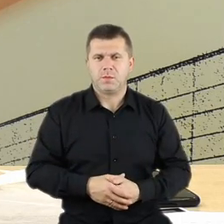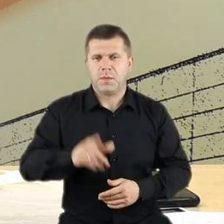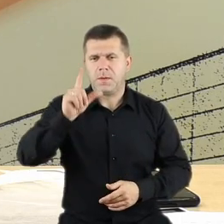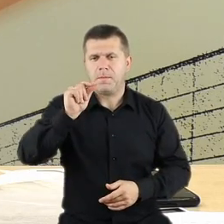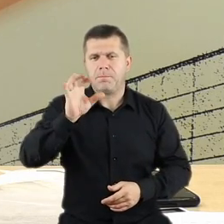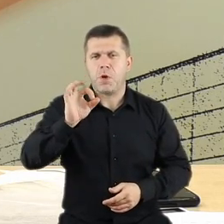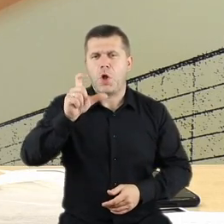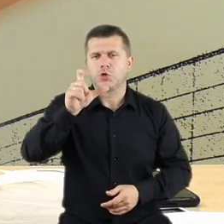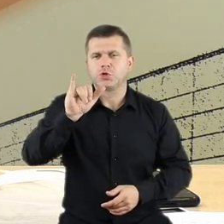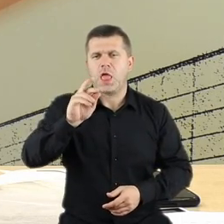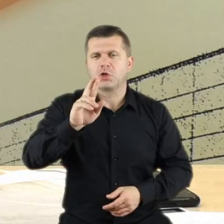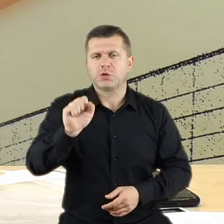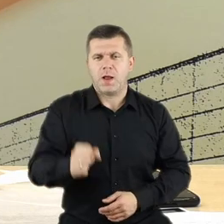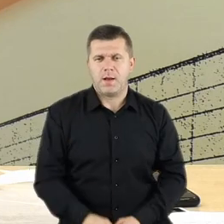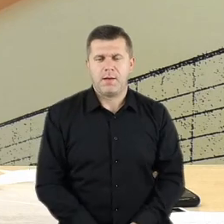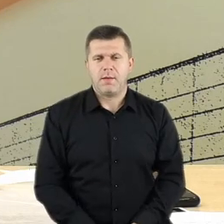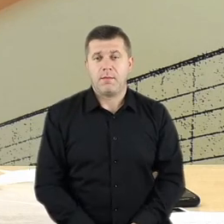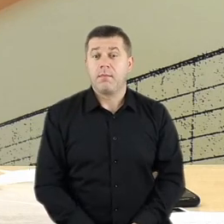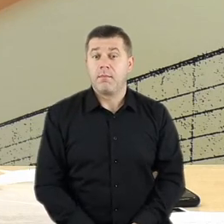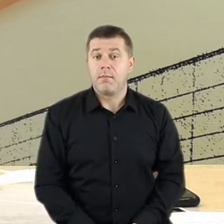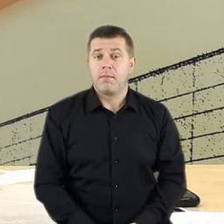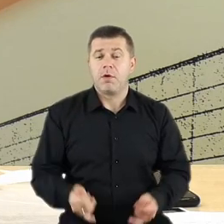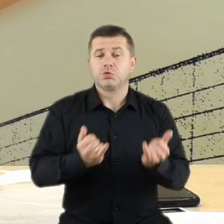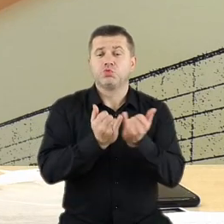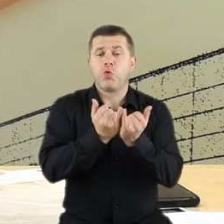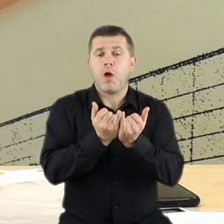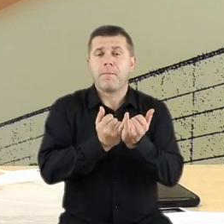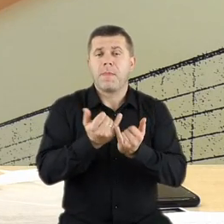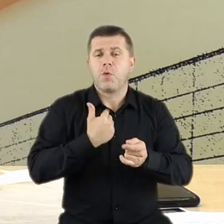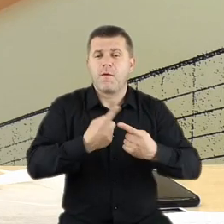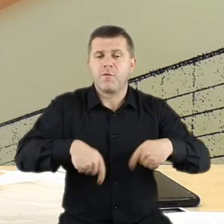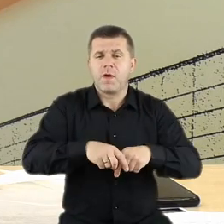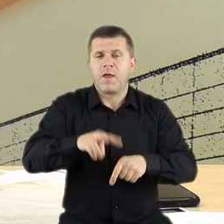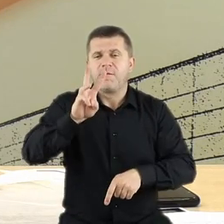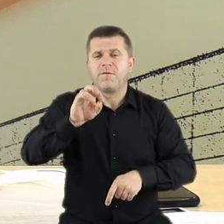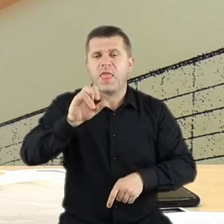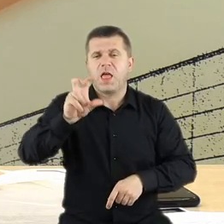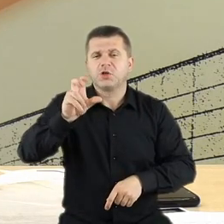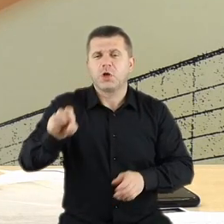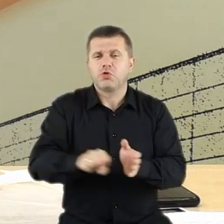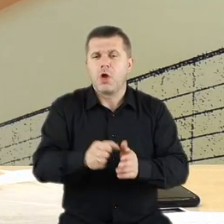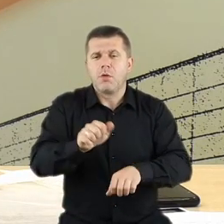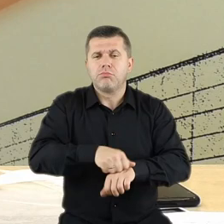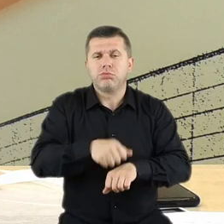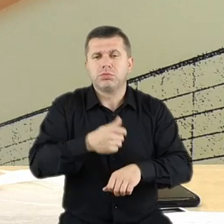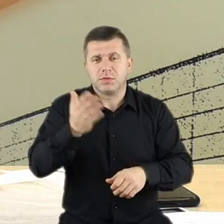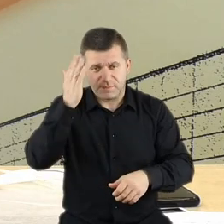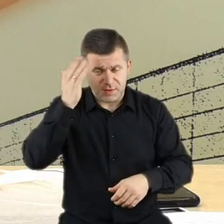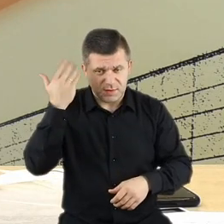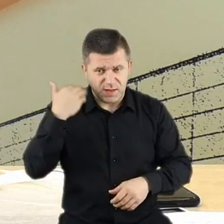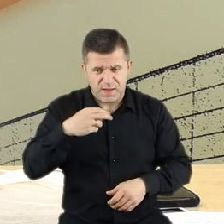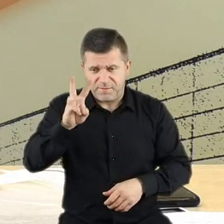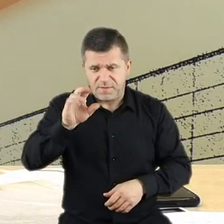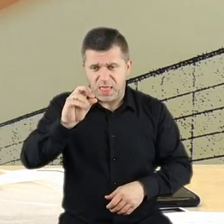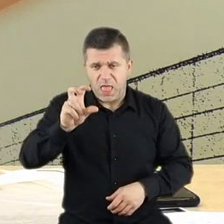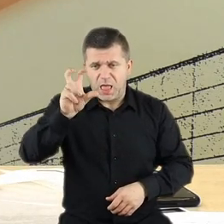do pociesza a z jakiejś słomy wykonywane były wiechcie do butów wiecie co